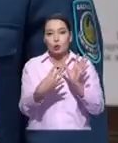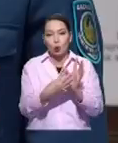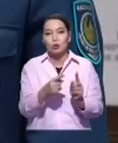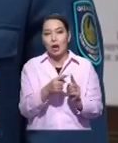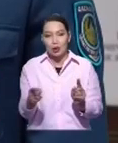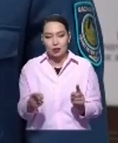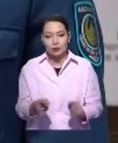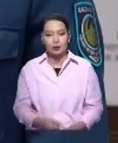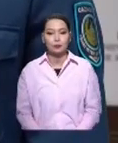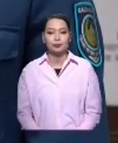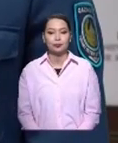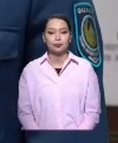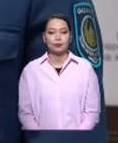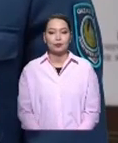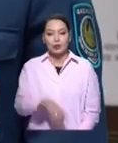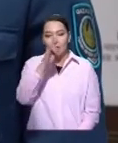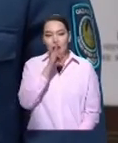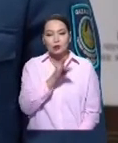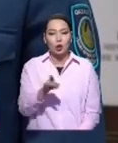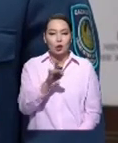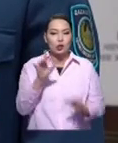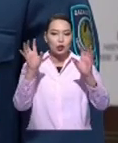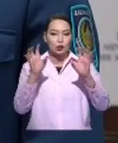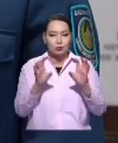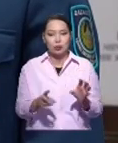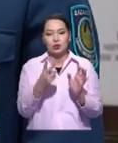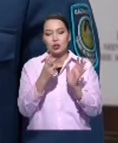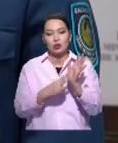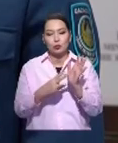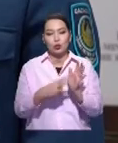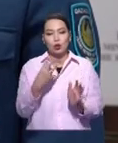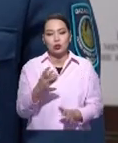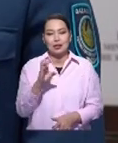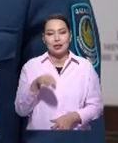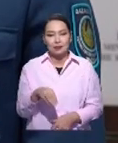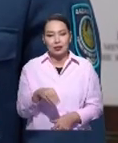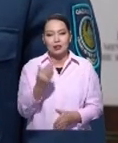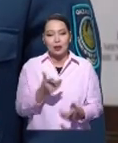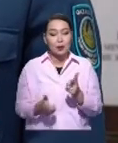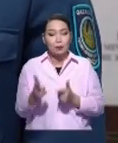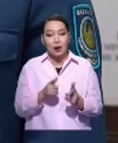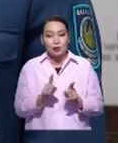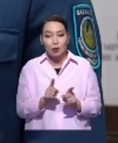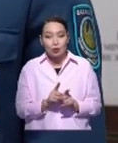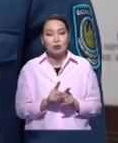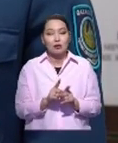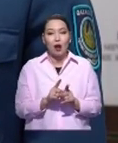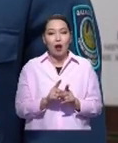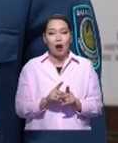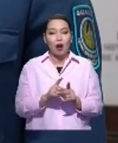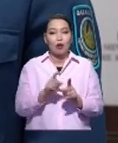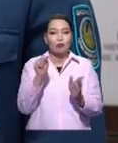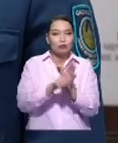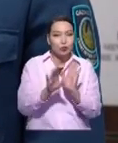аралығында. Қазақстан Республикасының қылмыстық кодексінің 273-ші бабы дайындалып жатқан терроризм актісі туралы көрінеу жалған